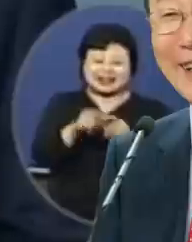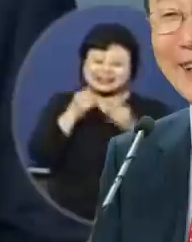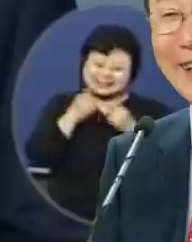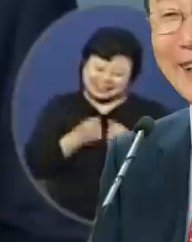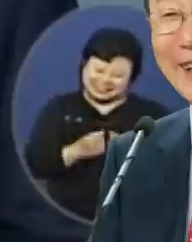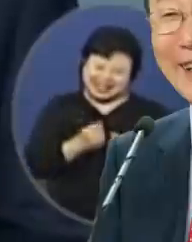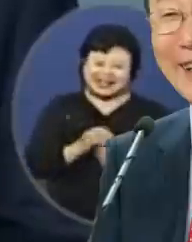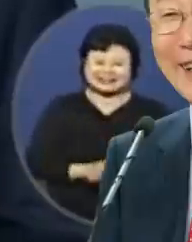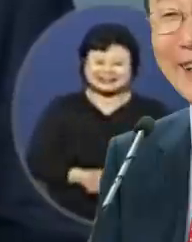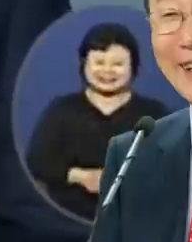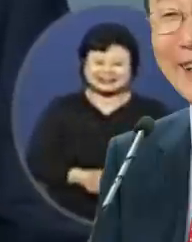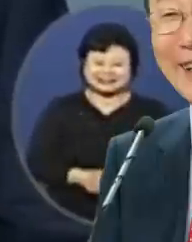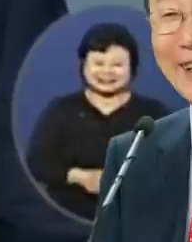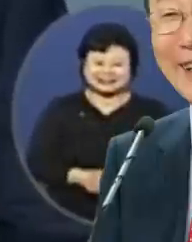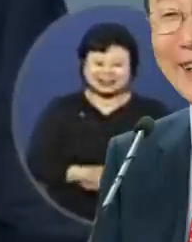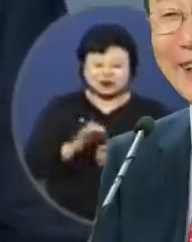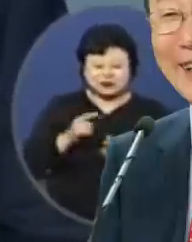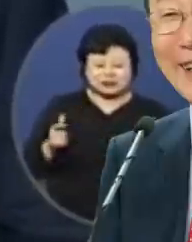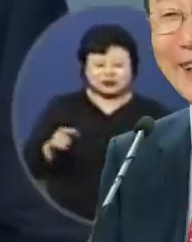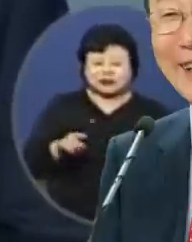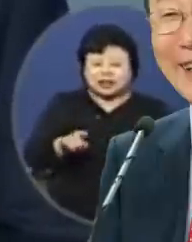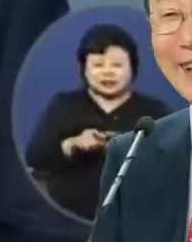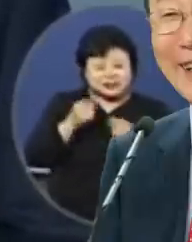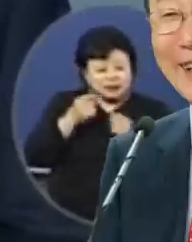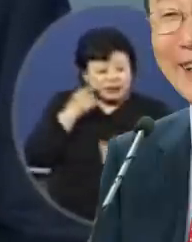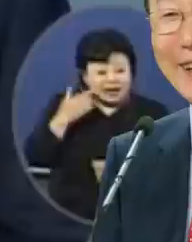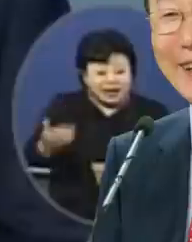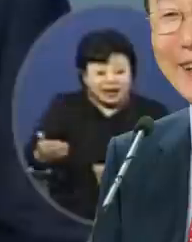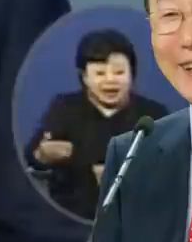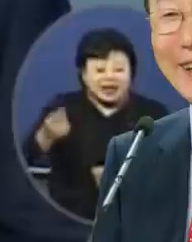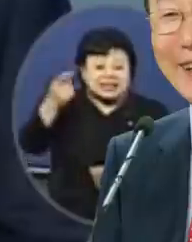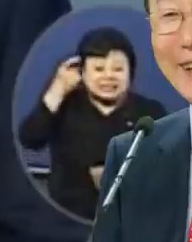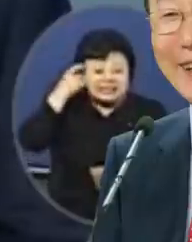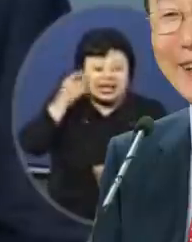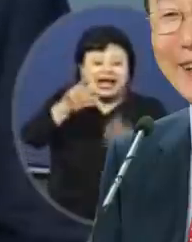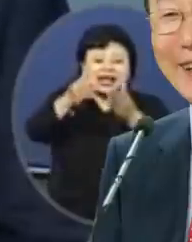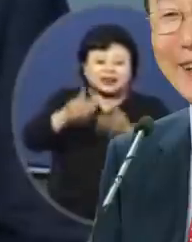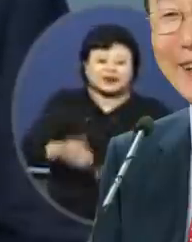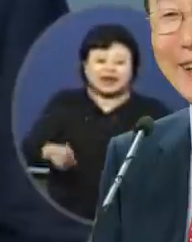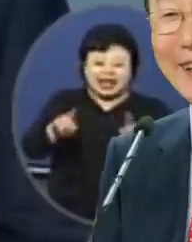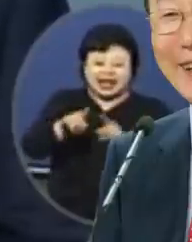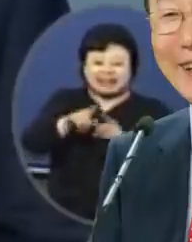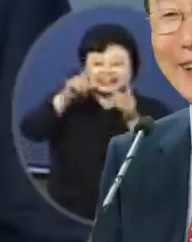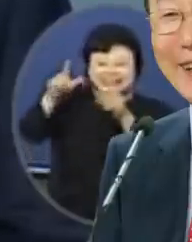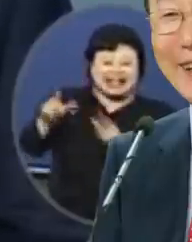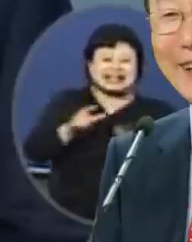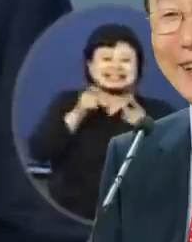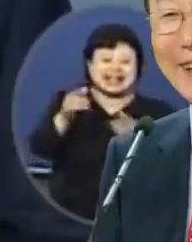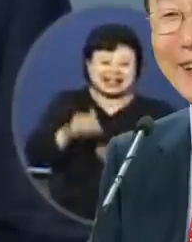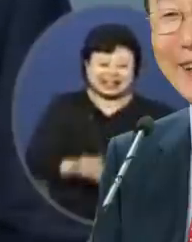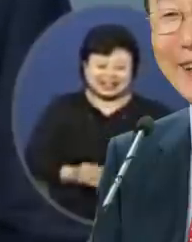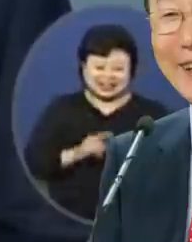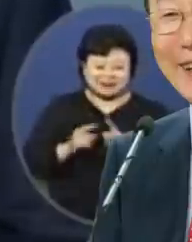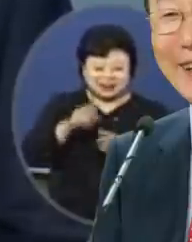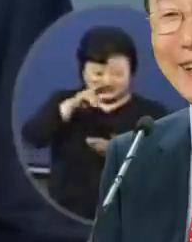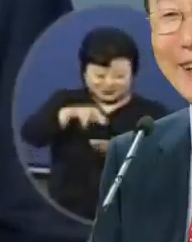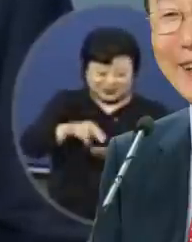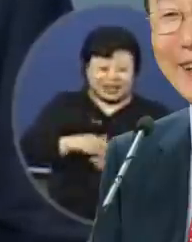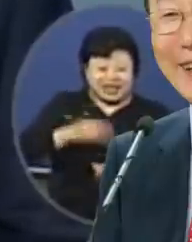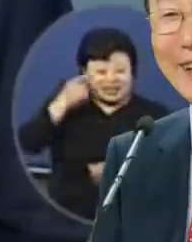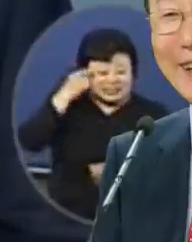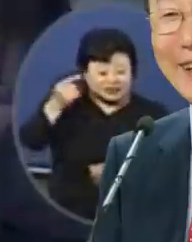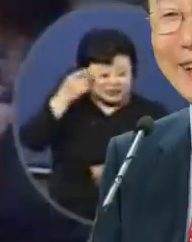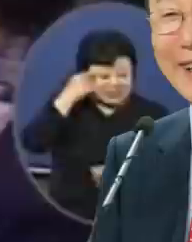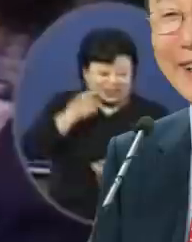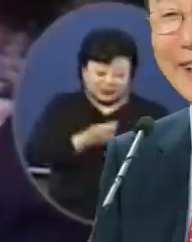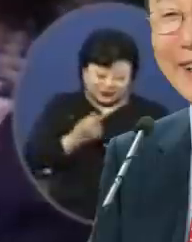살자. 안 보이는데 어떻게 같이 삽니까? 생각을 통해서 나와 같이 살자. 성경을 읽어서 내 생각이 내